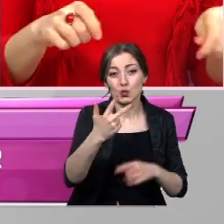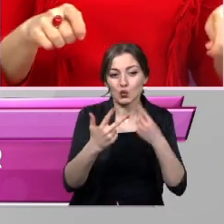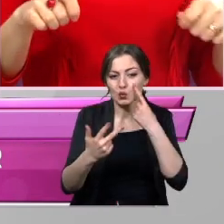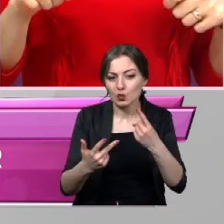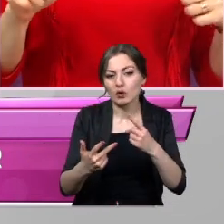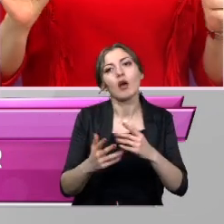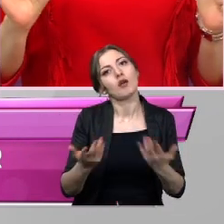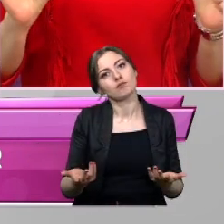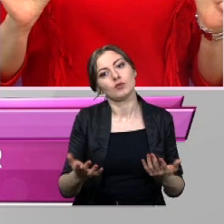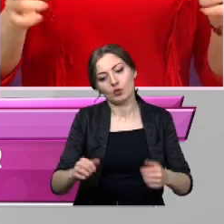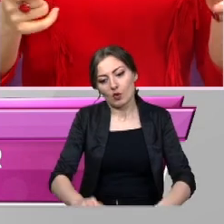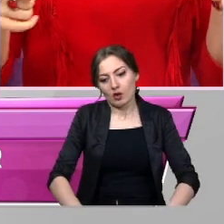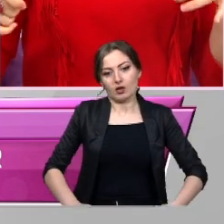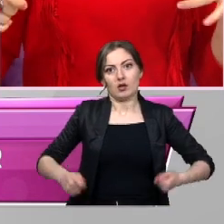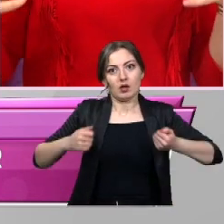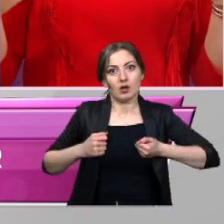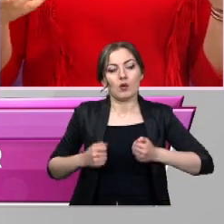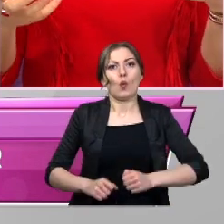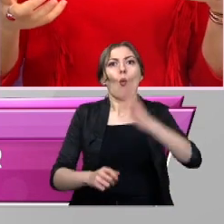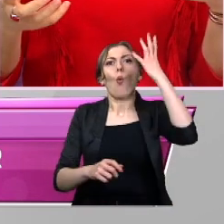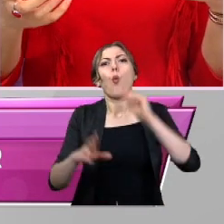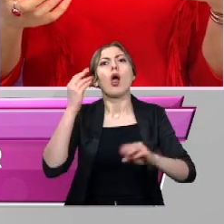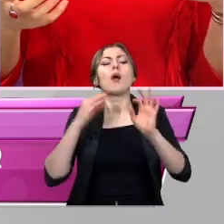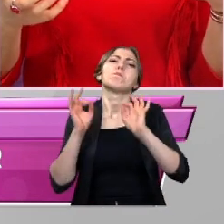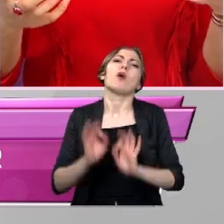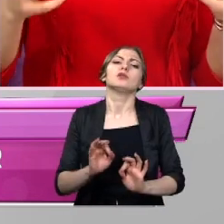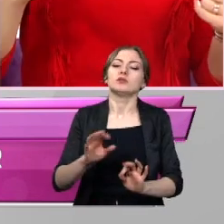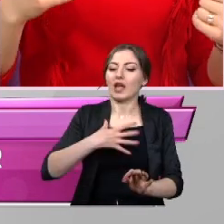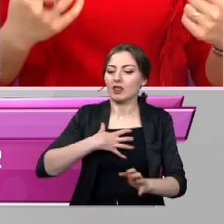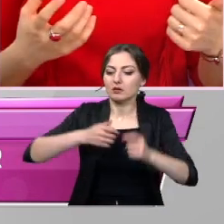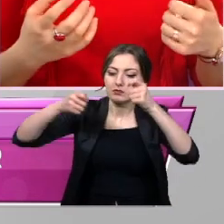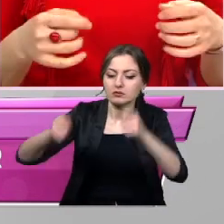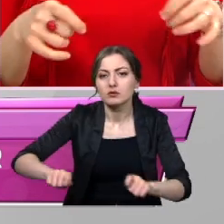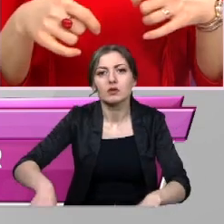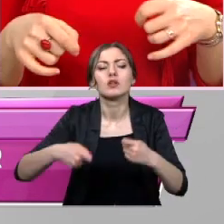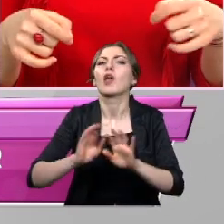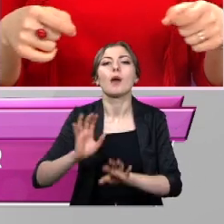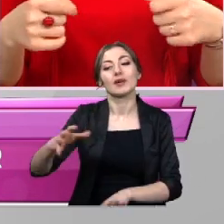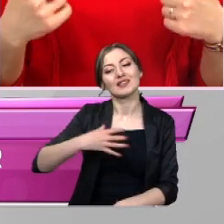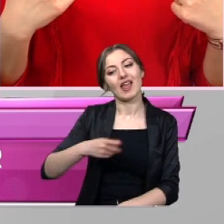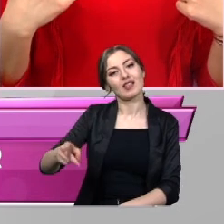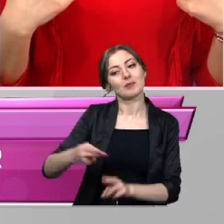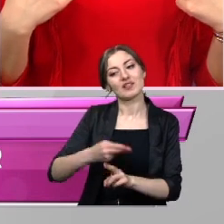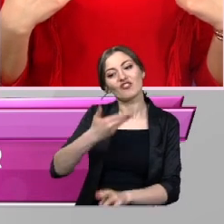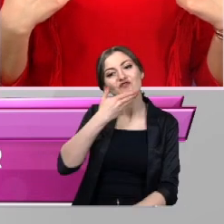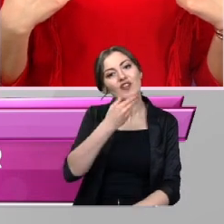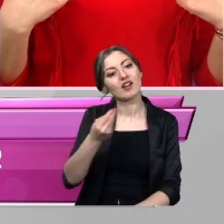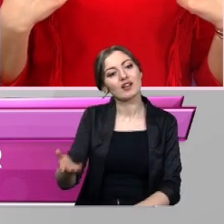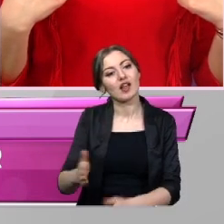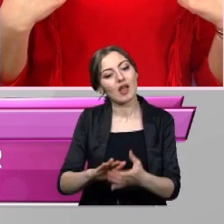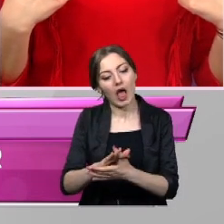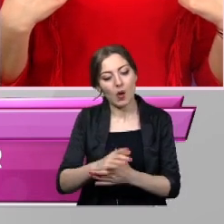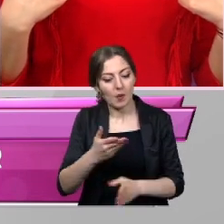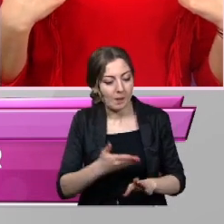itibaren çocuk artık giymeye başlayabilir çeşidinden yemeye başlayabilir Evet ama öncesinde bile ona denemek için fırsat vermem herhalde